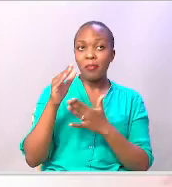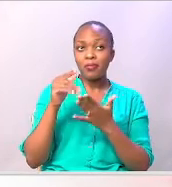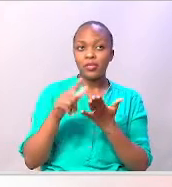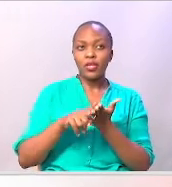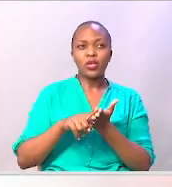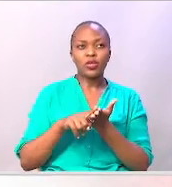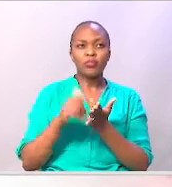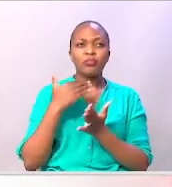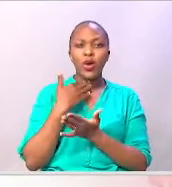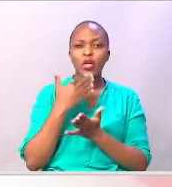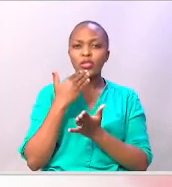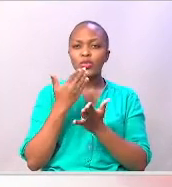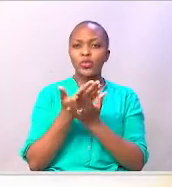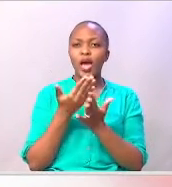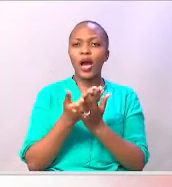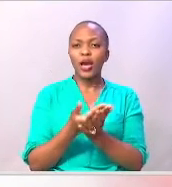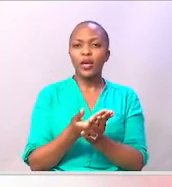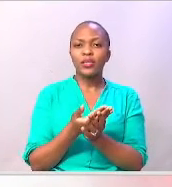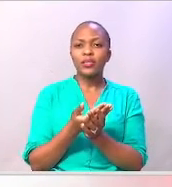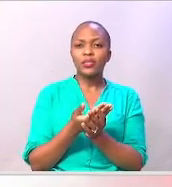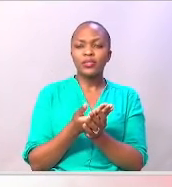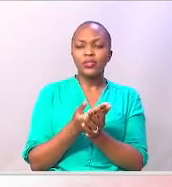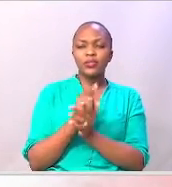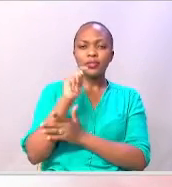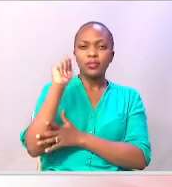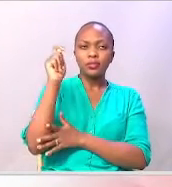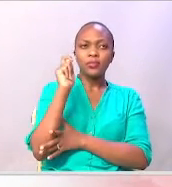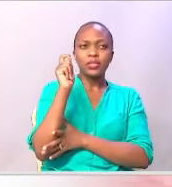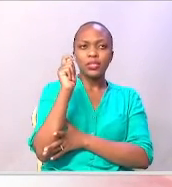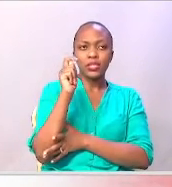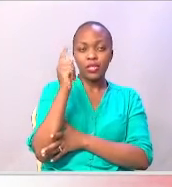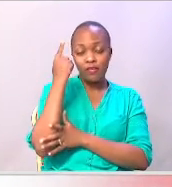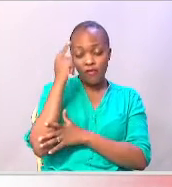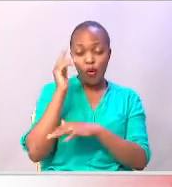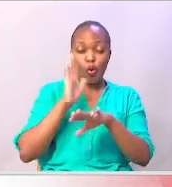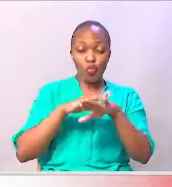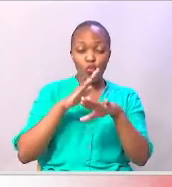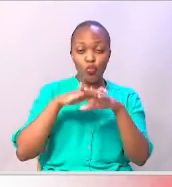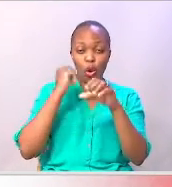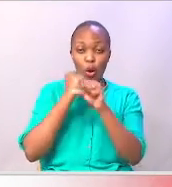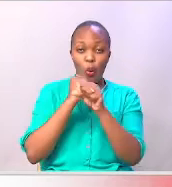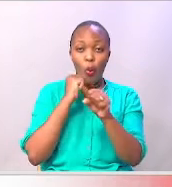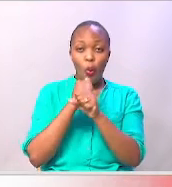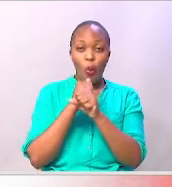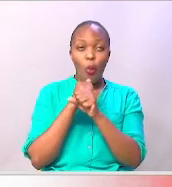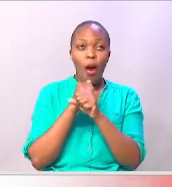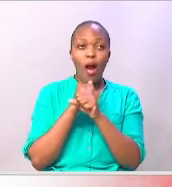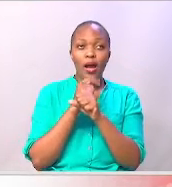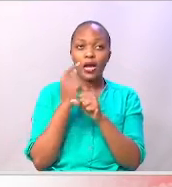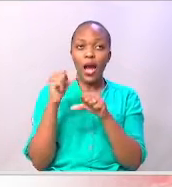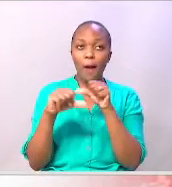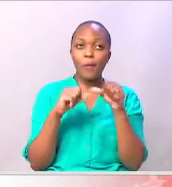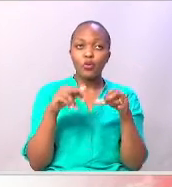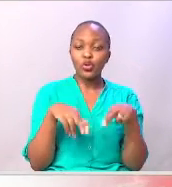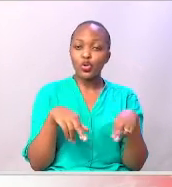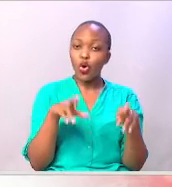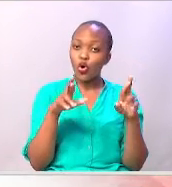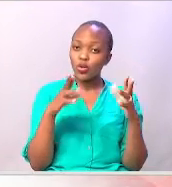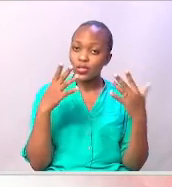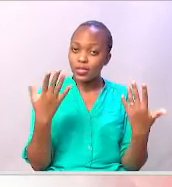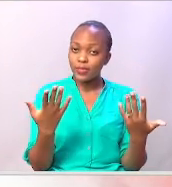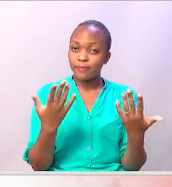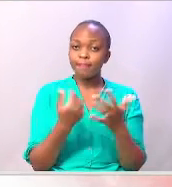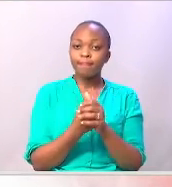Ningependa kushukuru President Uhuru Kenyatta kwa kazi ambayo amefanya. Mambo ya barabara,